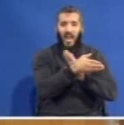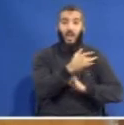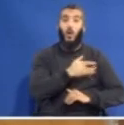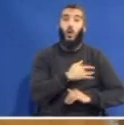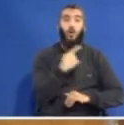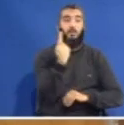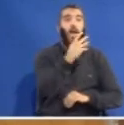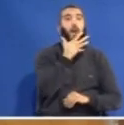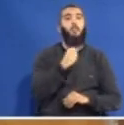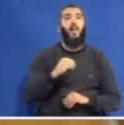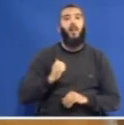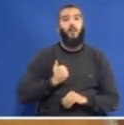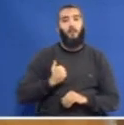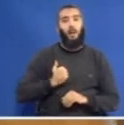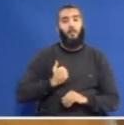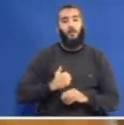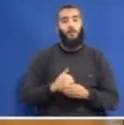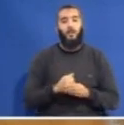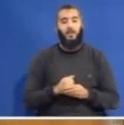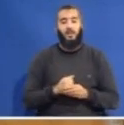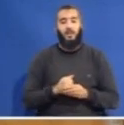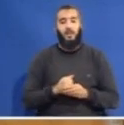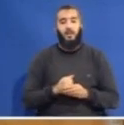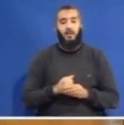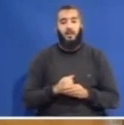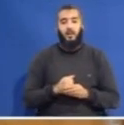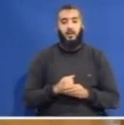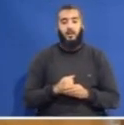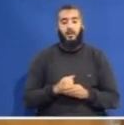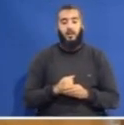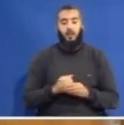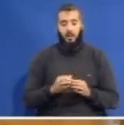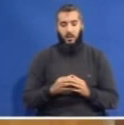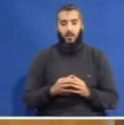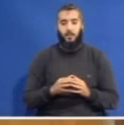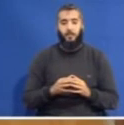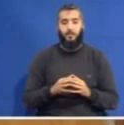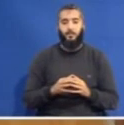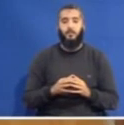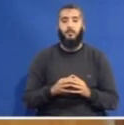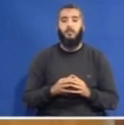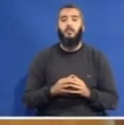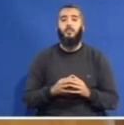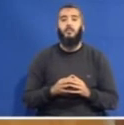أم الزوج، تحتل يعني تجعل لنفسها حيزا فيه محبة وتقدير.